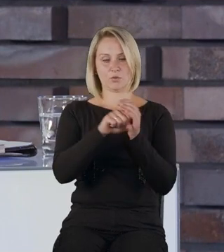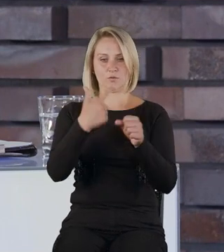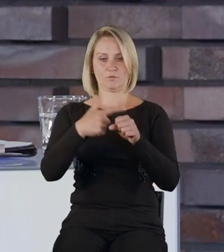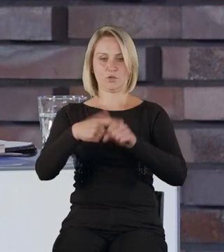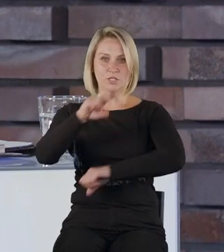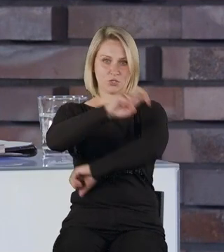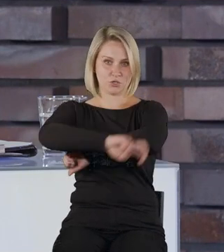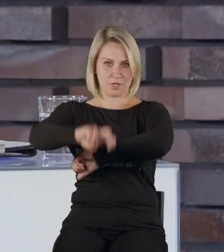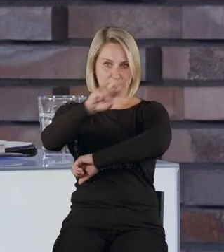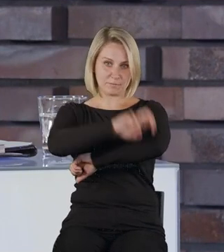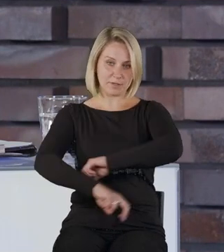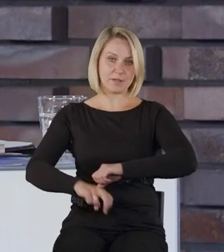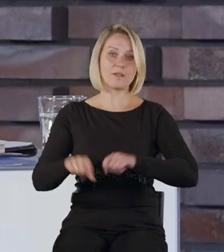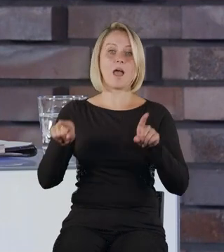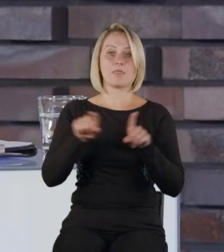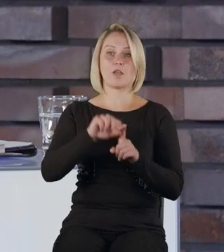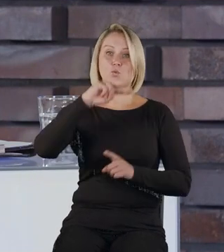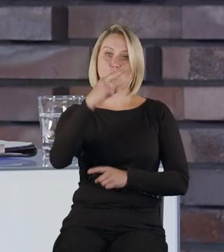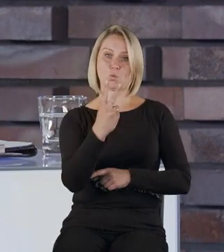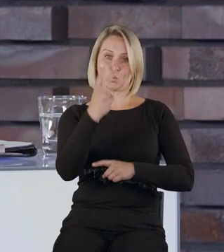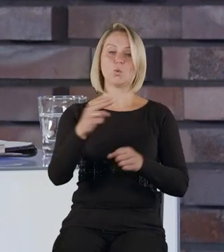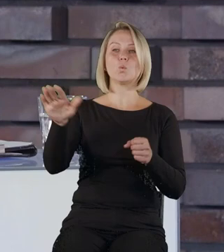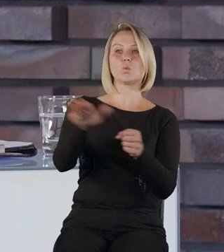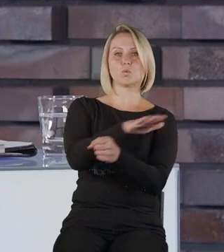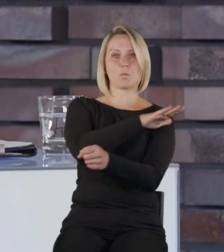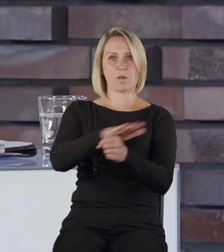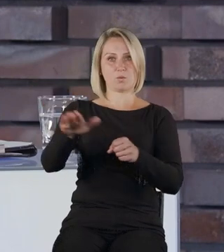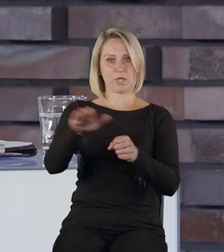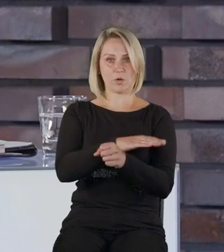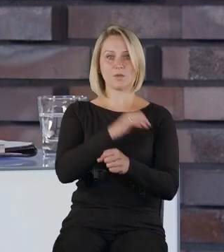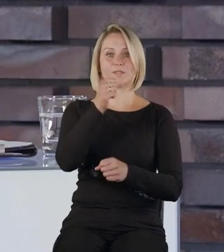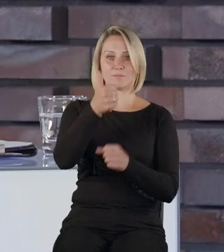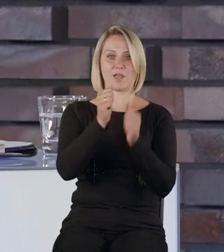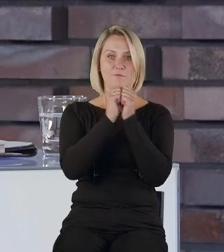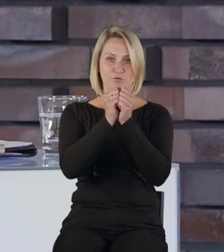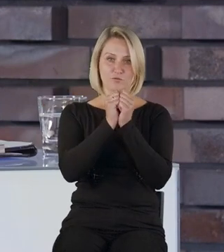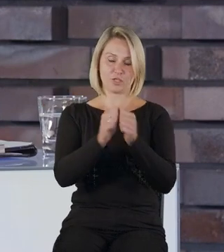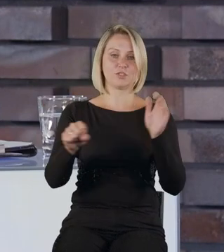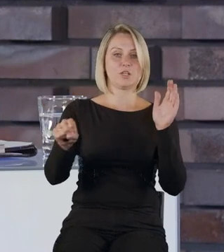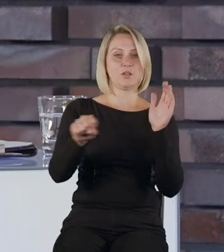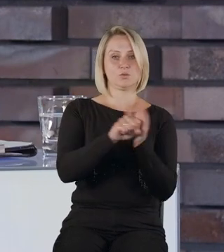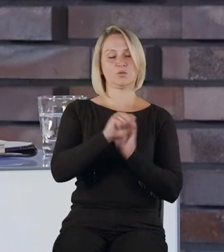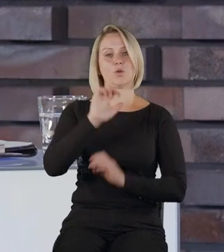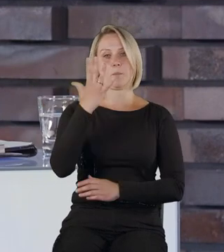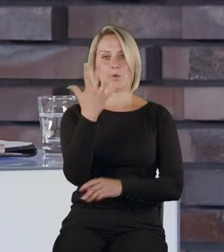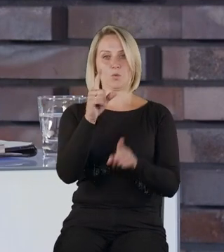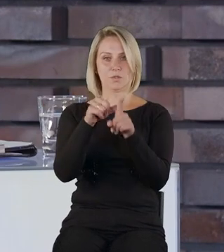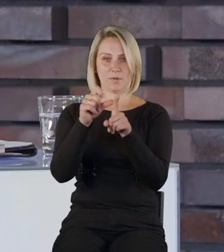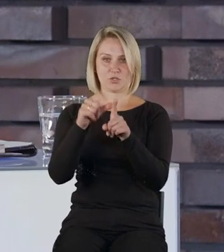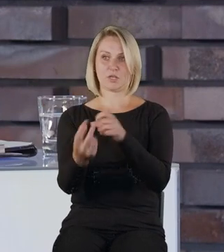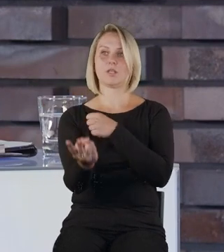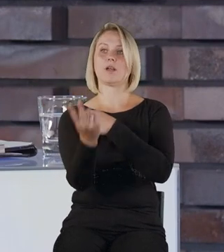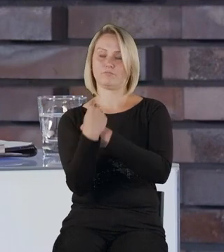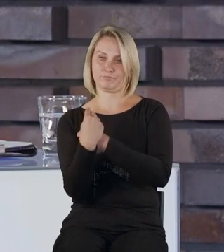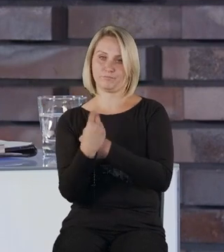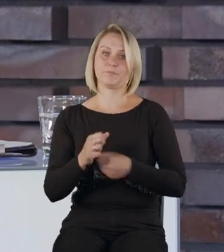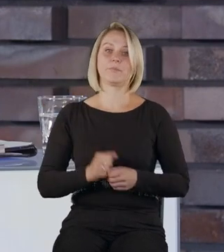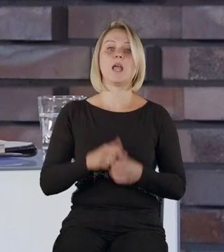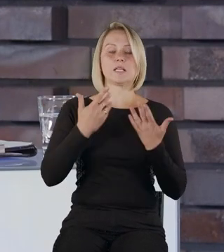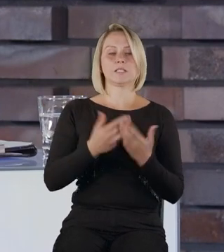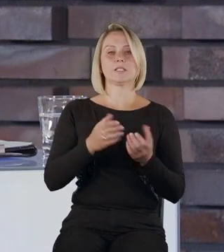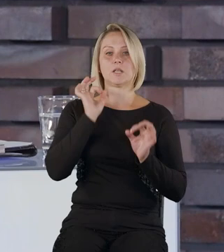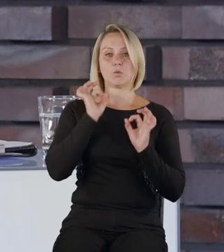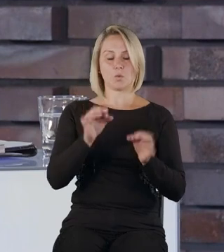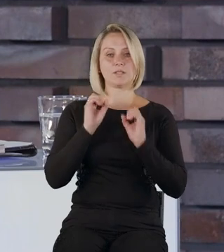sierpnia i nabór uzupełniający od 1 września do 5 października. Tutaj